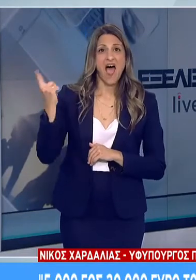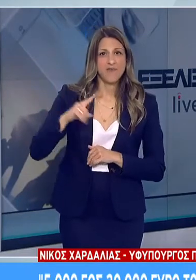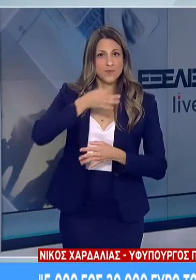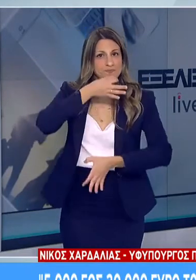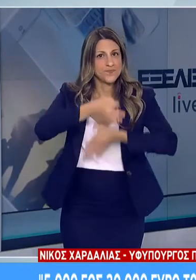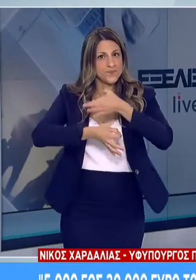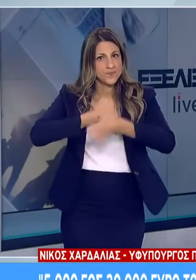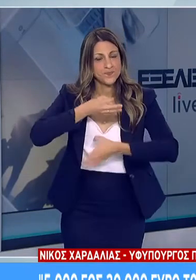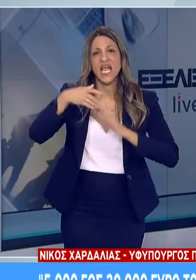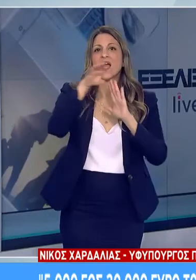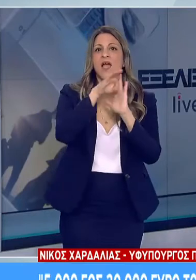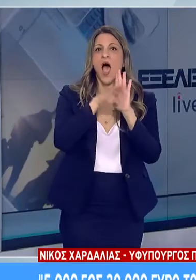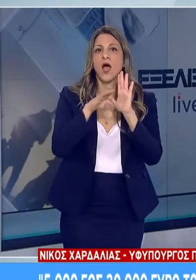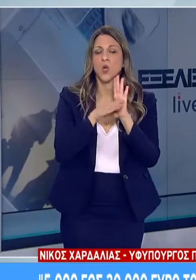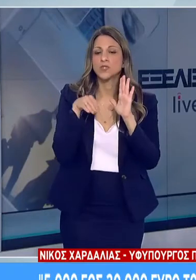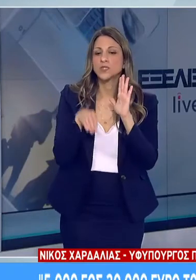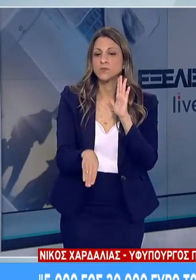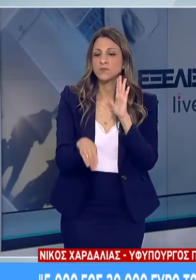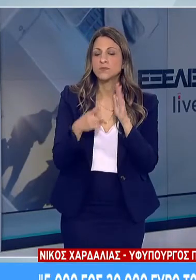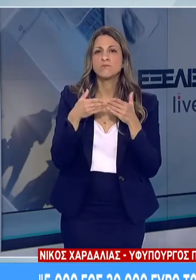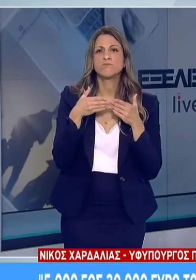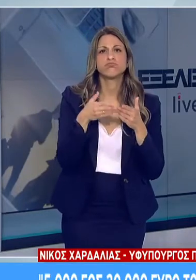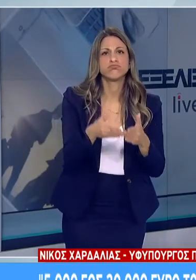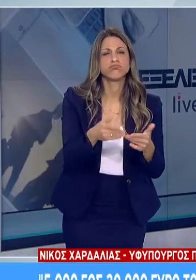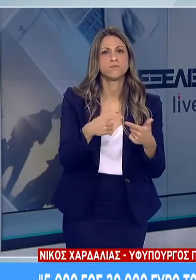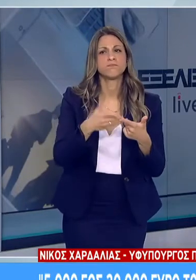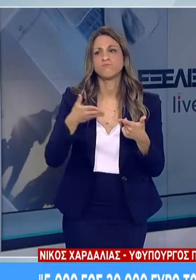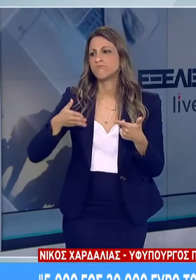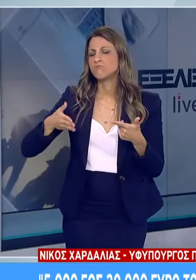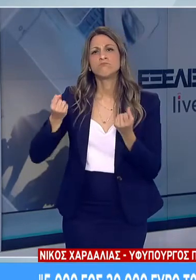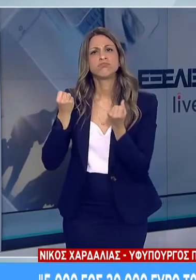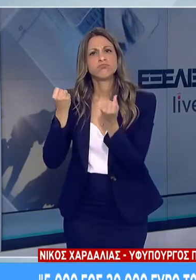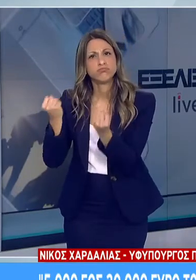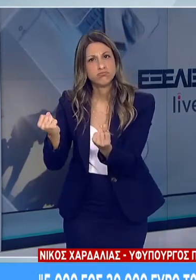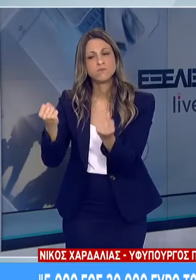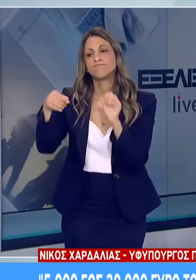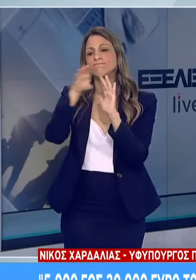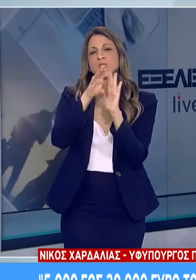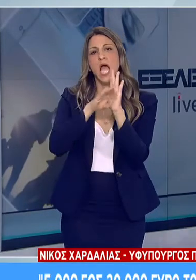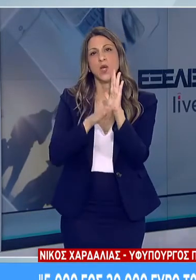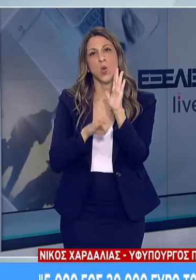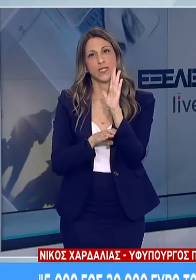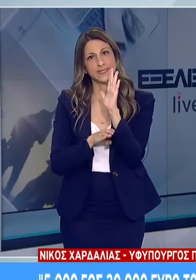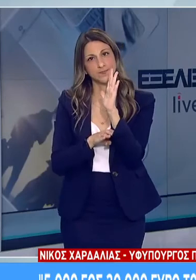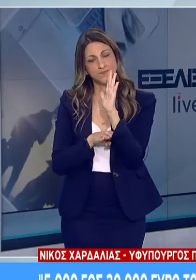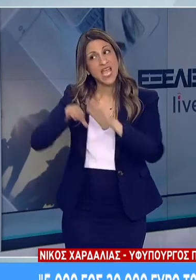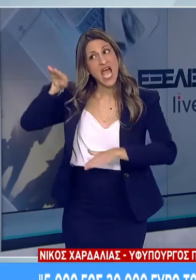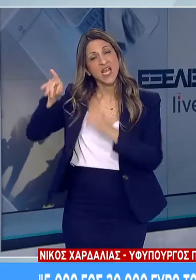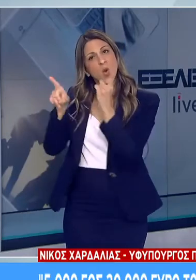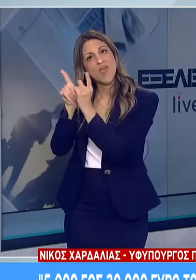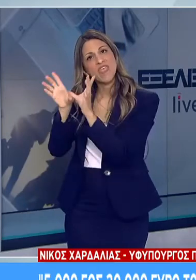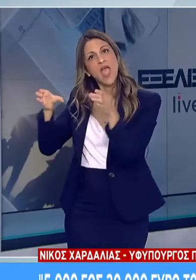οι κανόνες για τις εσωτερικές μετακινήσεις, ακτοπλοϊκές, θαλάσσιες και οδικές, με βάση τις εισηγήσεις που γίνονται από την αρμόδια